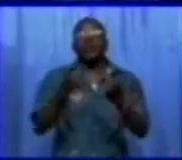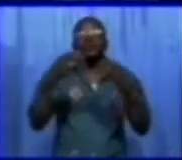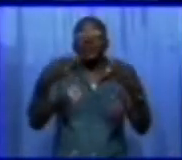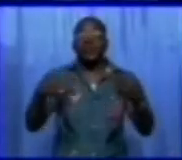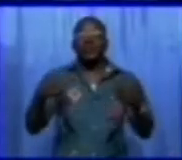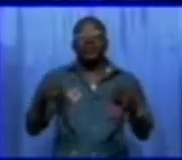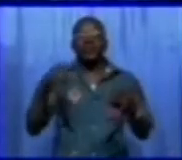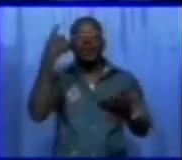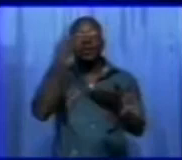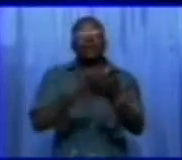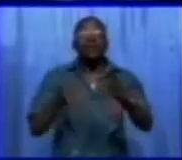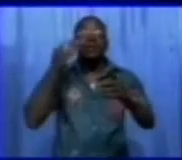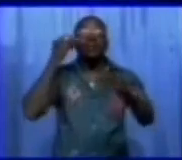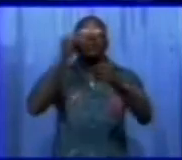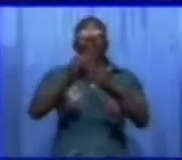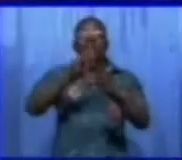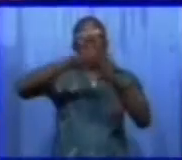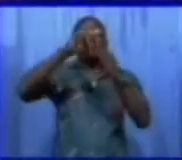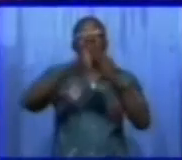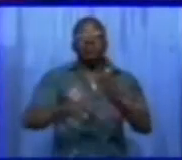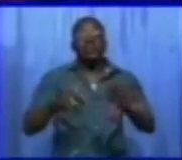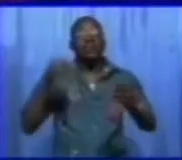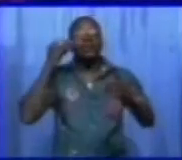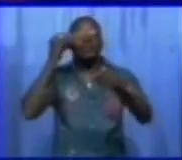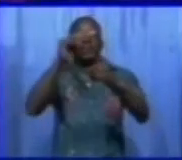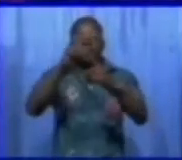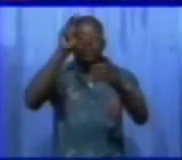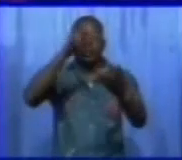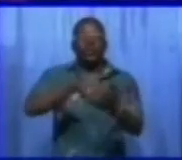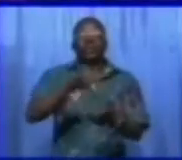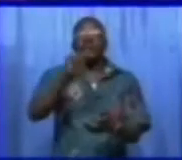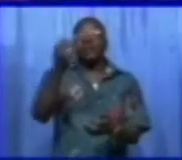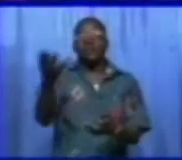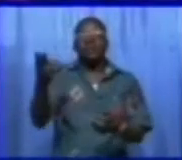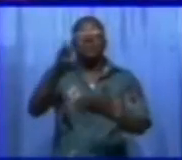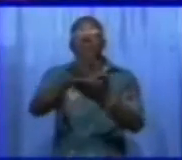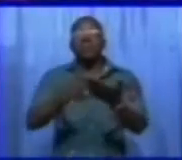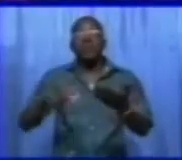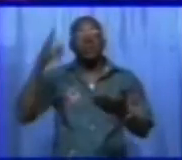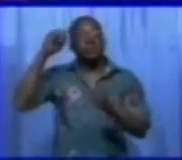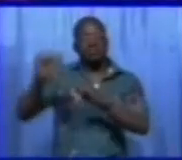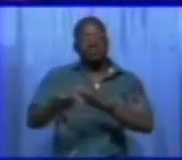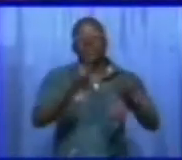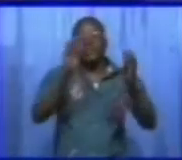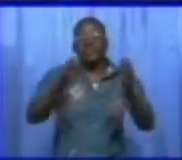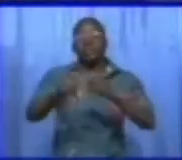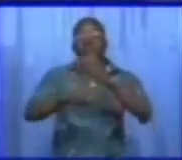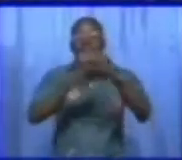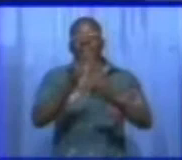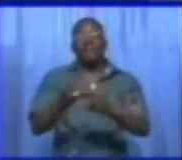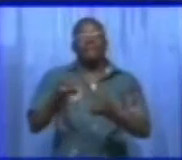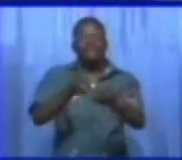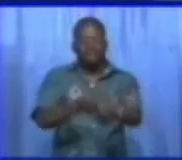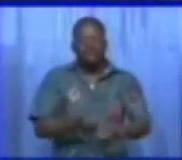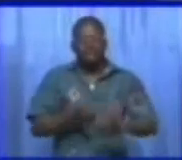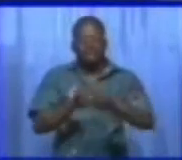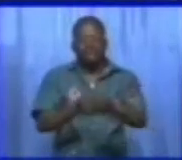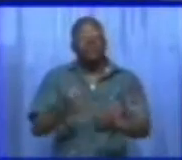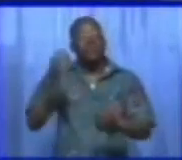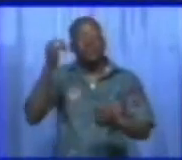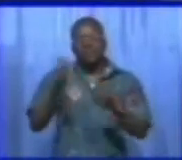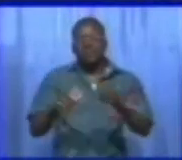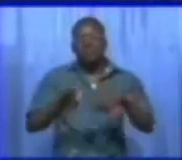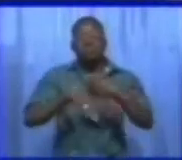Quel objectif et résultat à atteindre en 2014? Quelle partition doit jouer chaque acteur du monde agricole? Autant d'inconnus